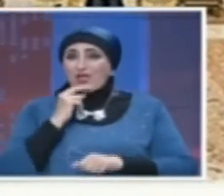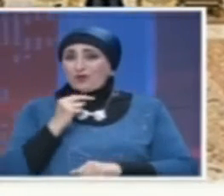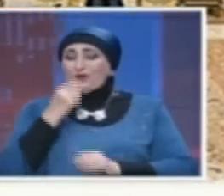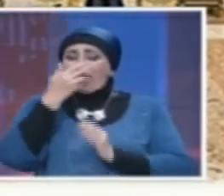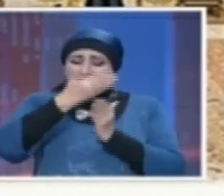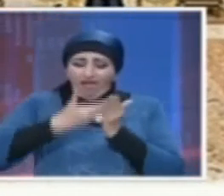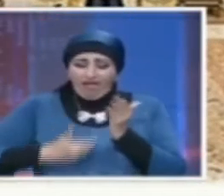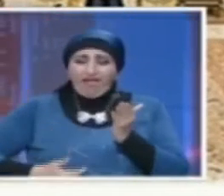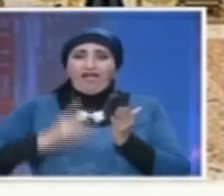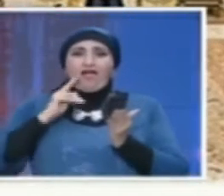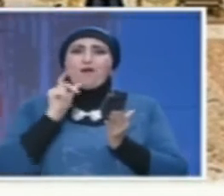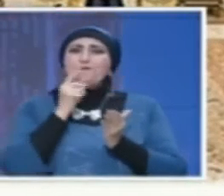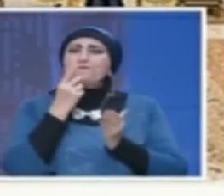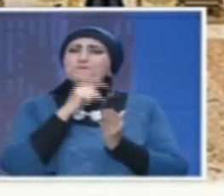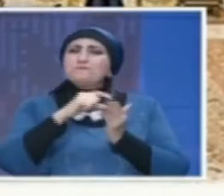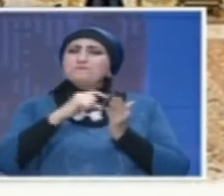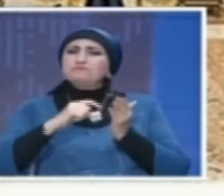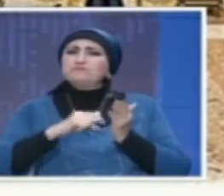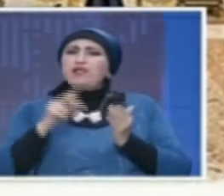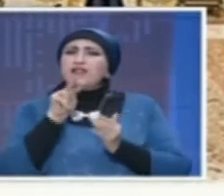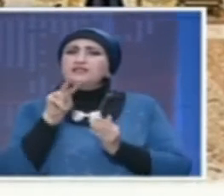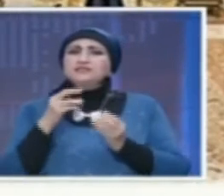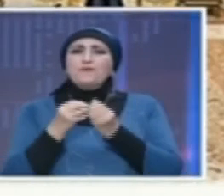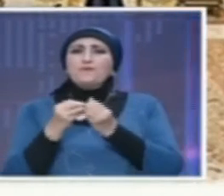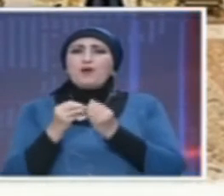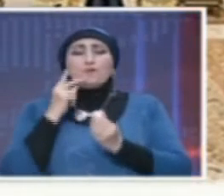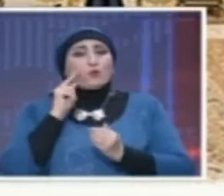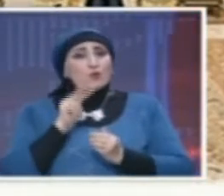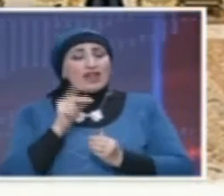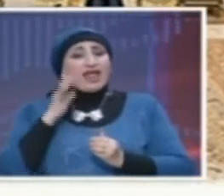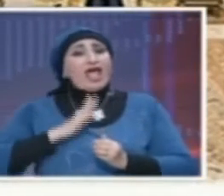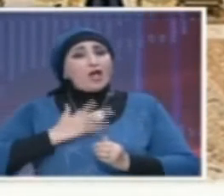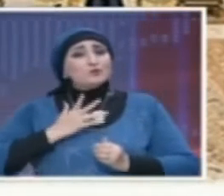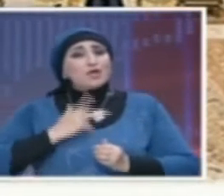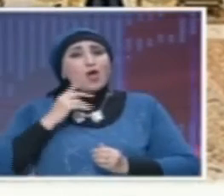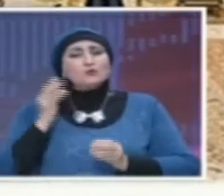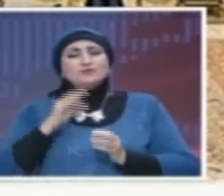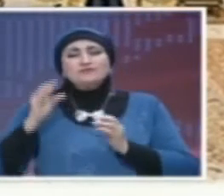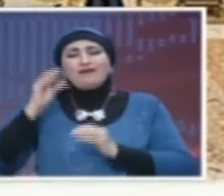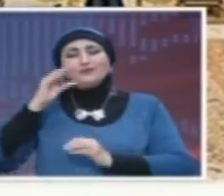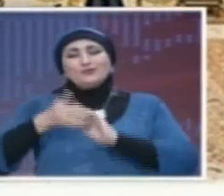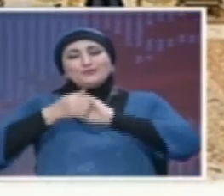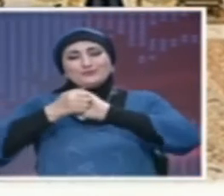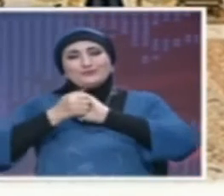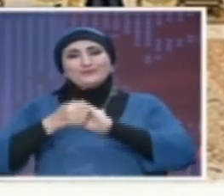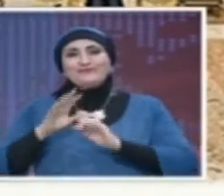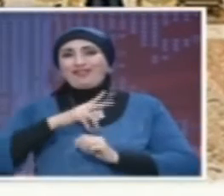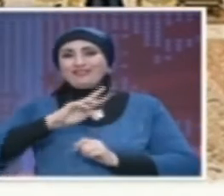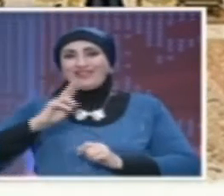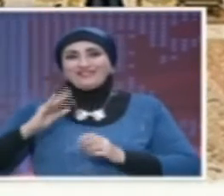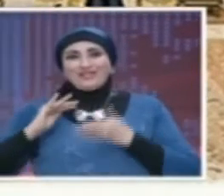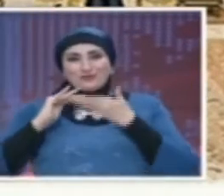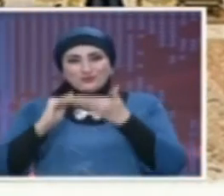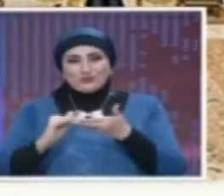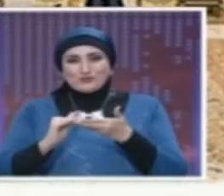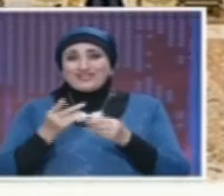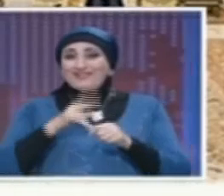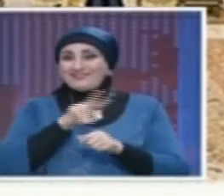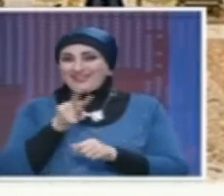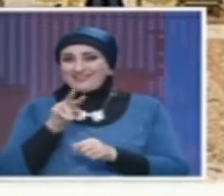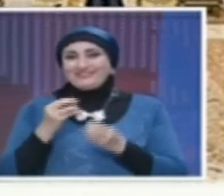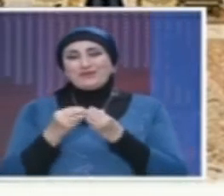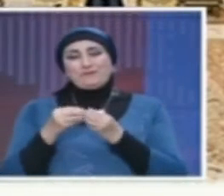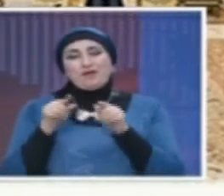تضمنت بعض موضوعات العلاقات الثنائية والإعراب عن الرغبة في تطوير تلك العلاقات ودفع أطر التعاون المشترك بين